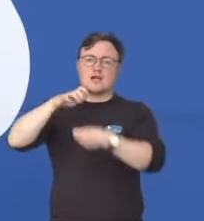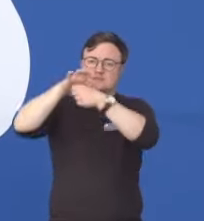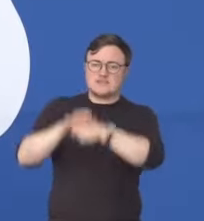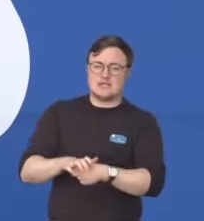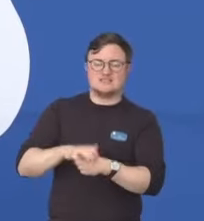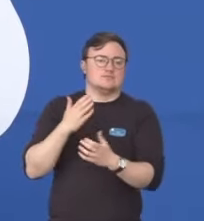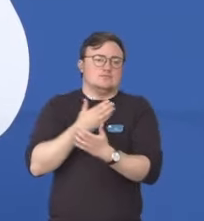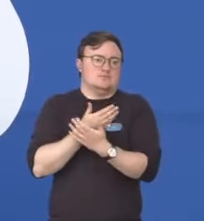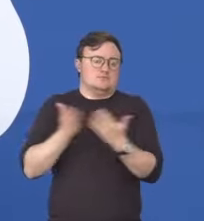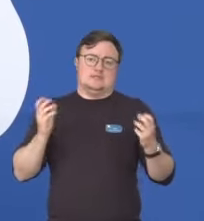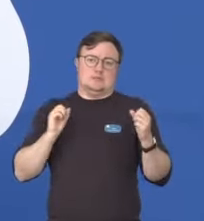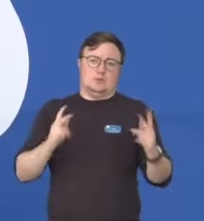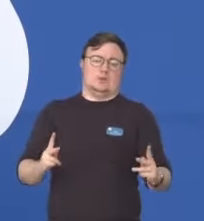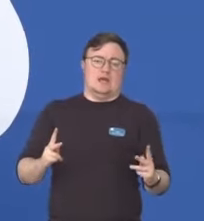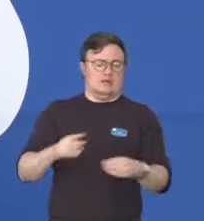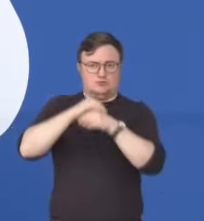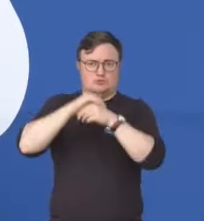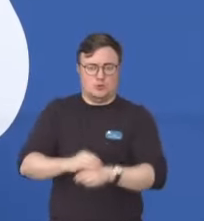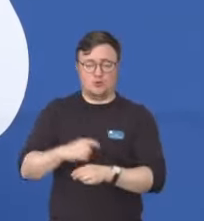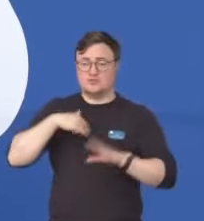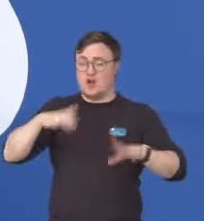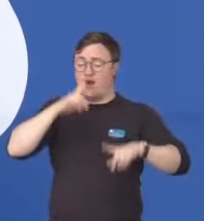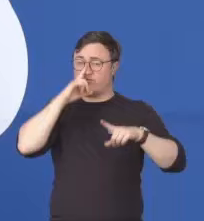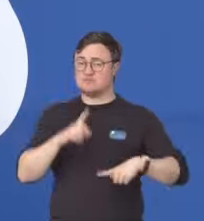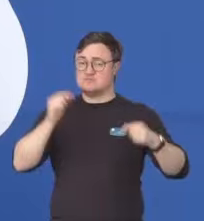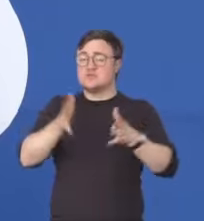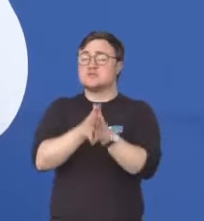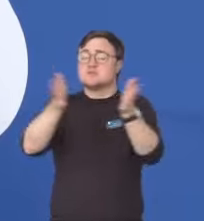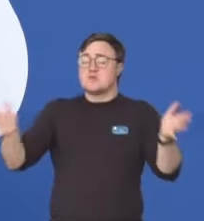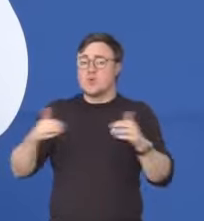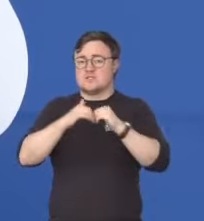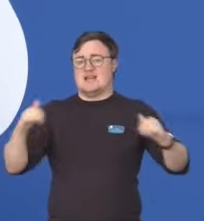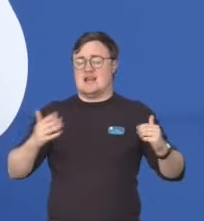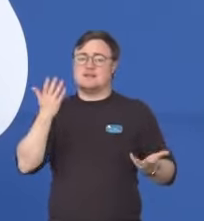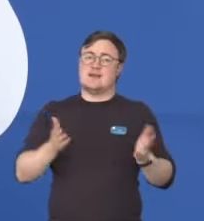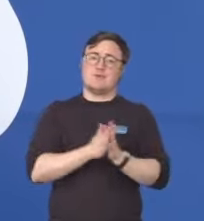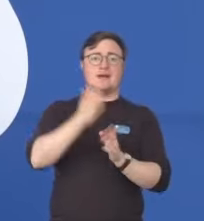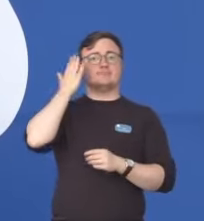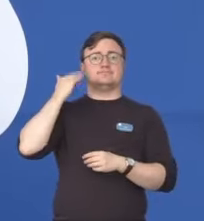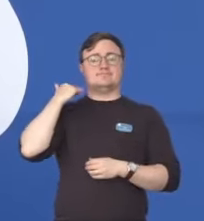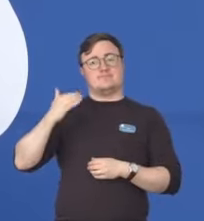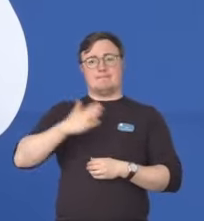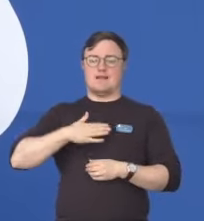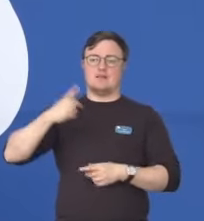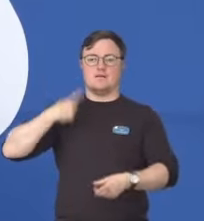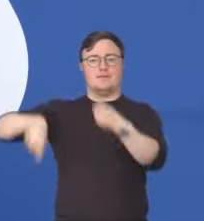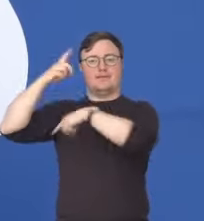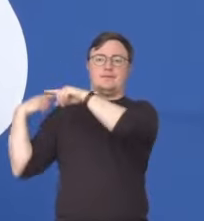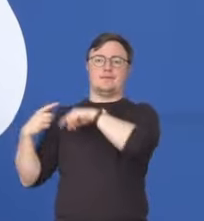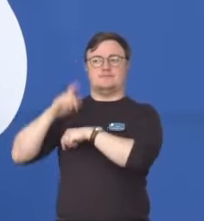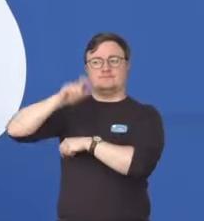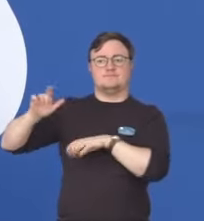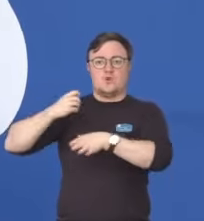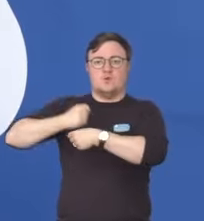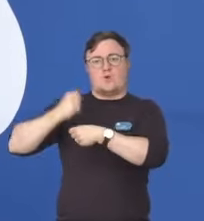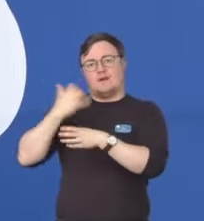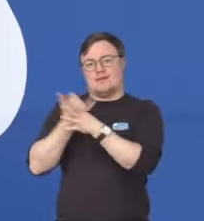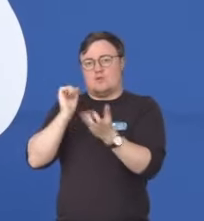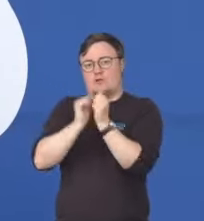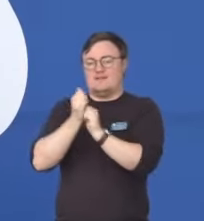helt otrolig nu för tiden. Alltså, jag märker jättestor skillnad från liksom mig och mina föregångare som inte har varit